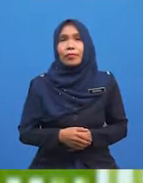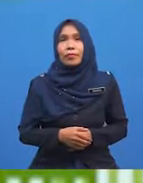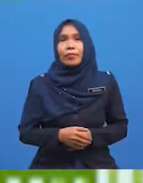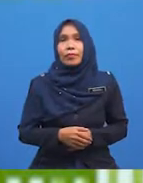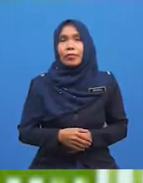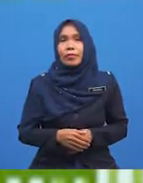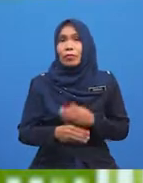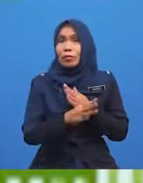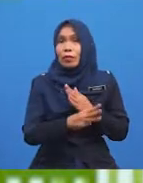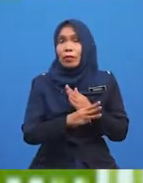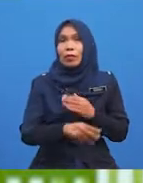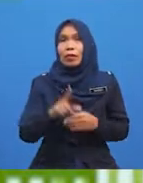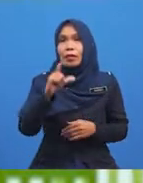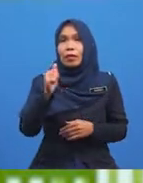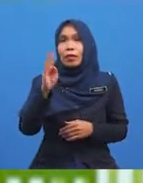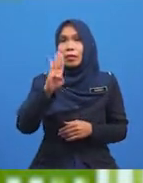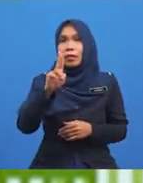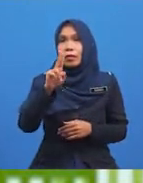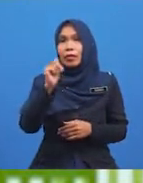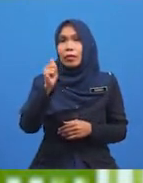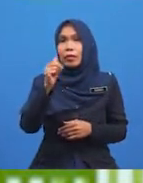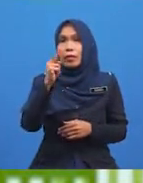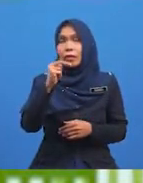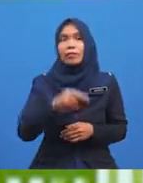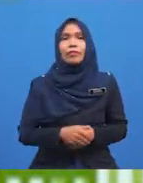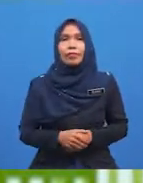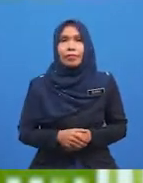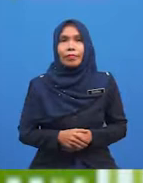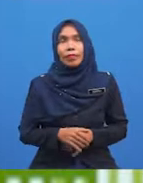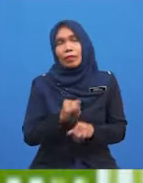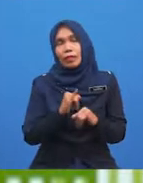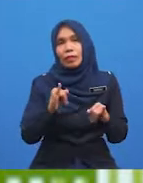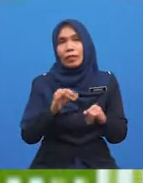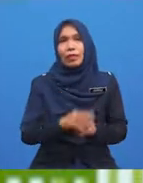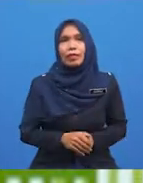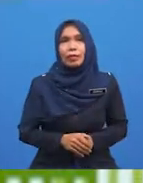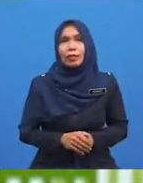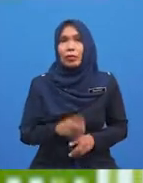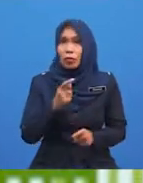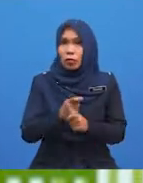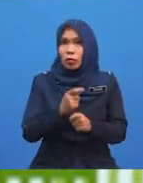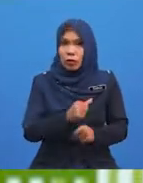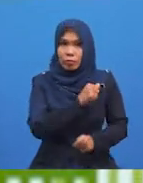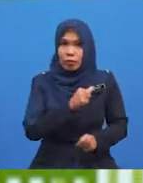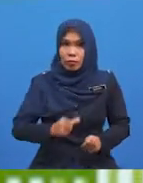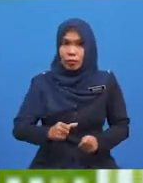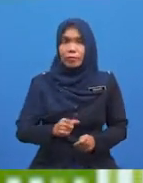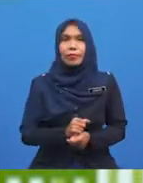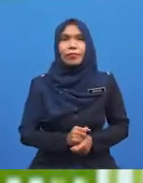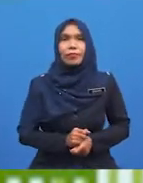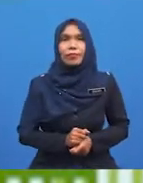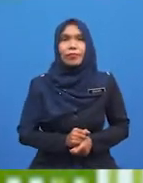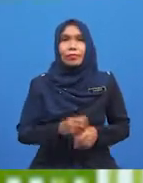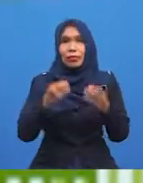selesailah bagi kita membincangkan berkaitan tugas dan tanggungjawab yang di-Pertuan Agong ini.